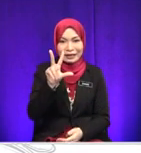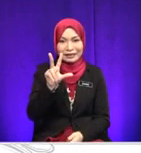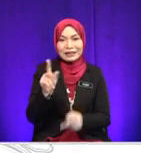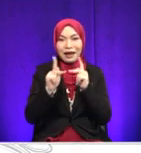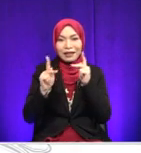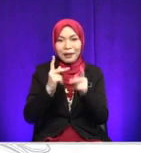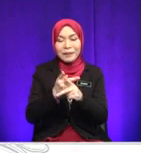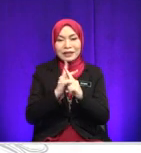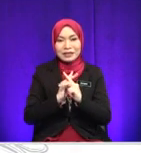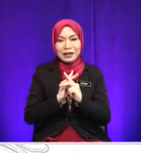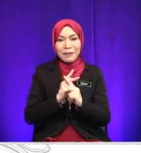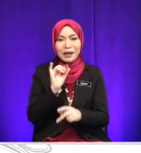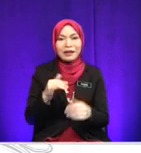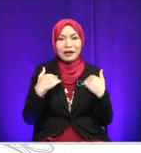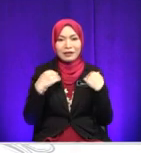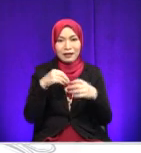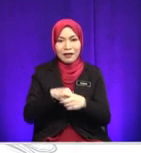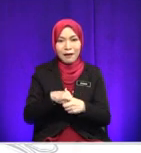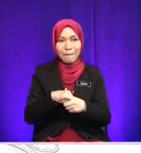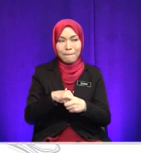dalam petikan? Silakan, siapa?